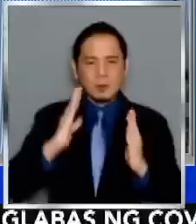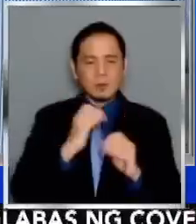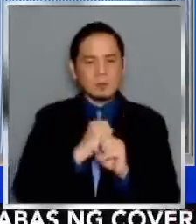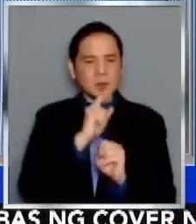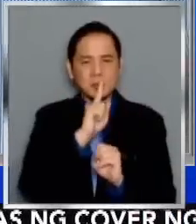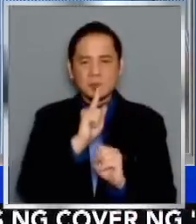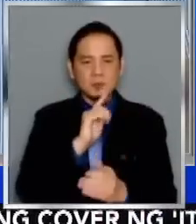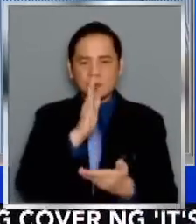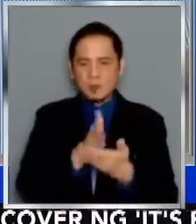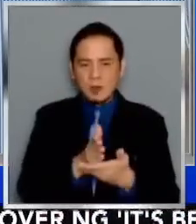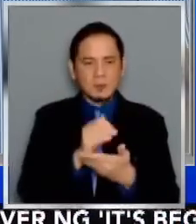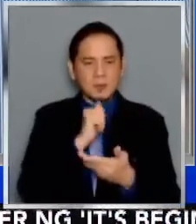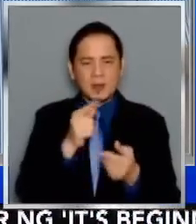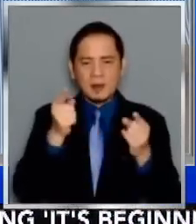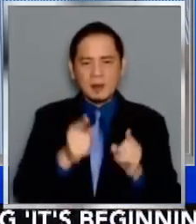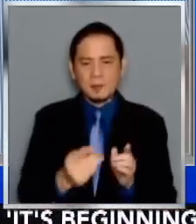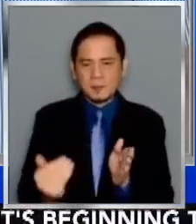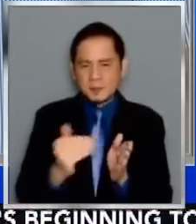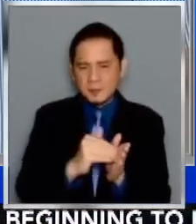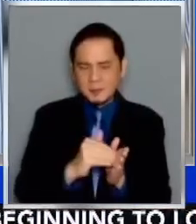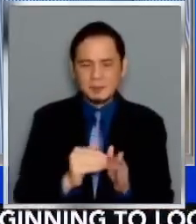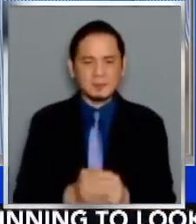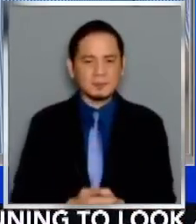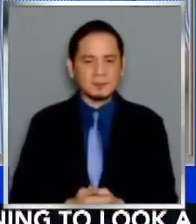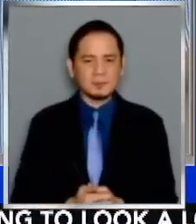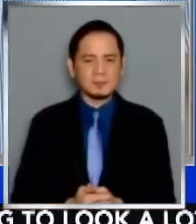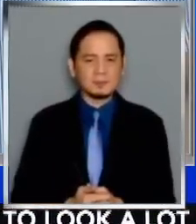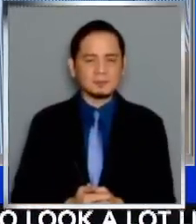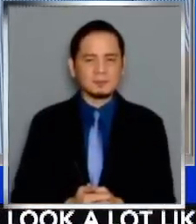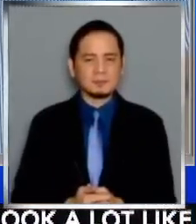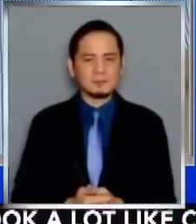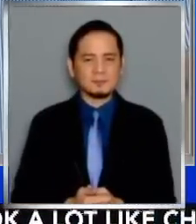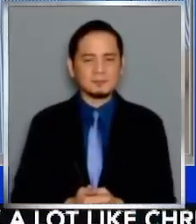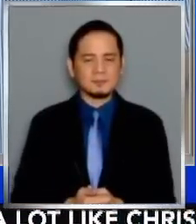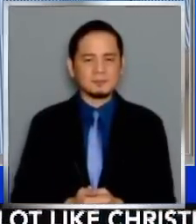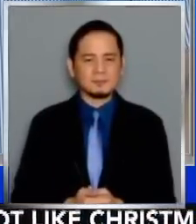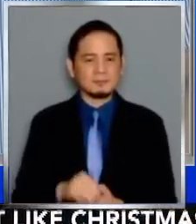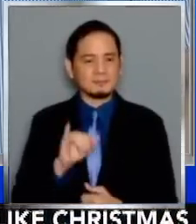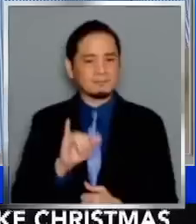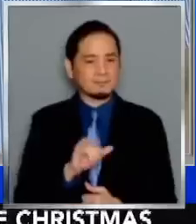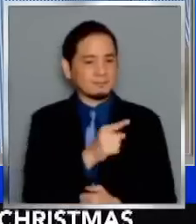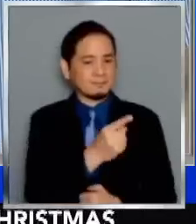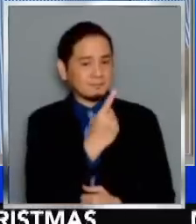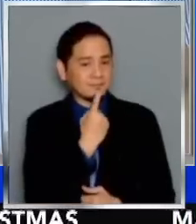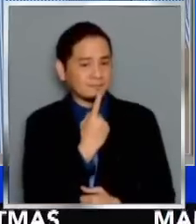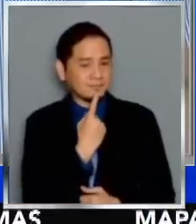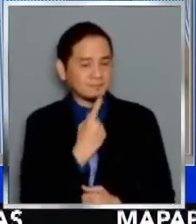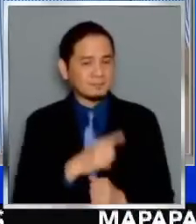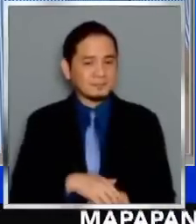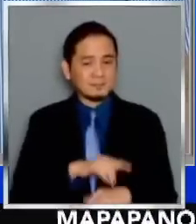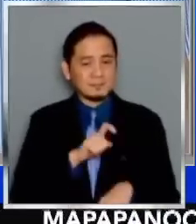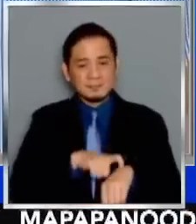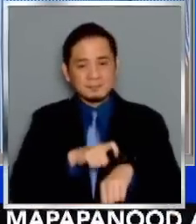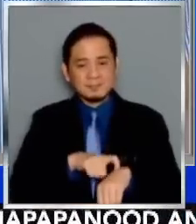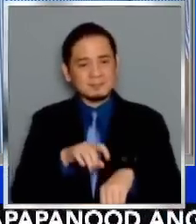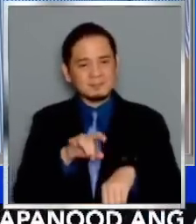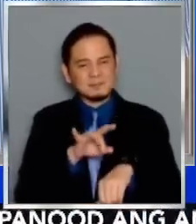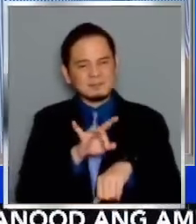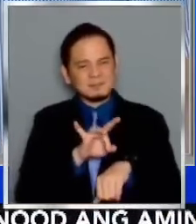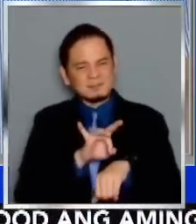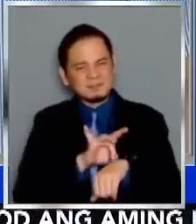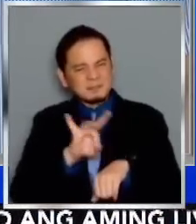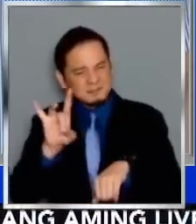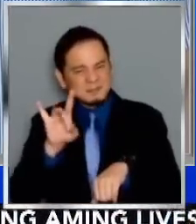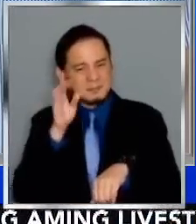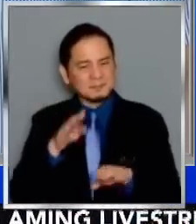pa lang naman na naire-report sa kanila, Pia. Alright, at JP, sabi mo nga hanggang alas 7 o alas 8 ang pag-shopping dyan ngayon.